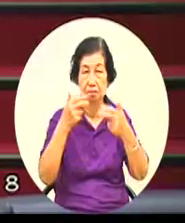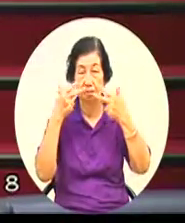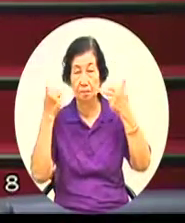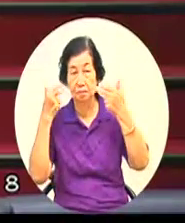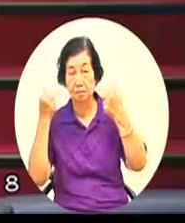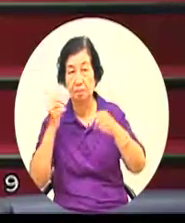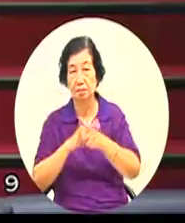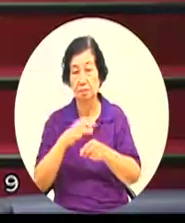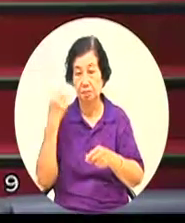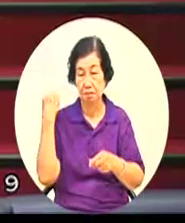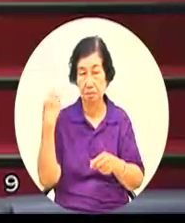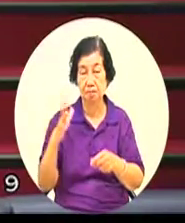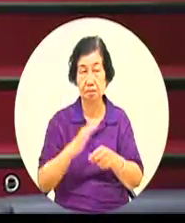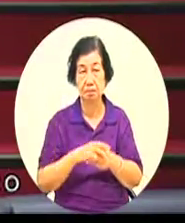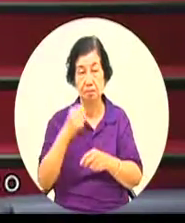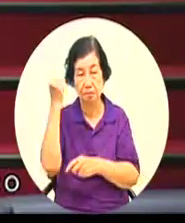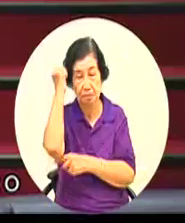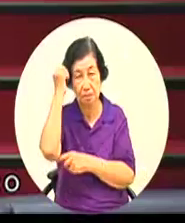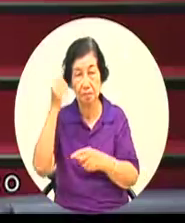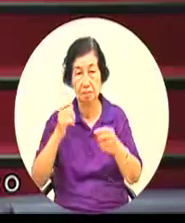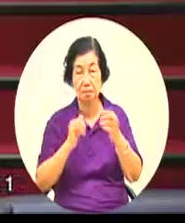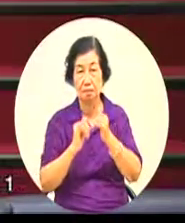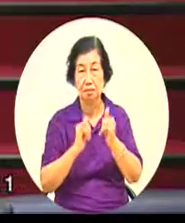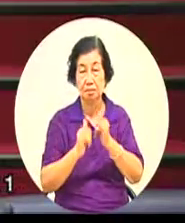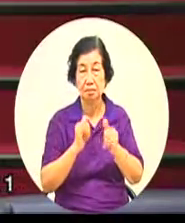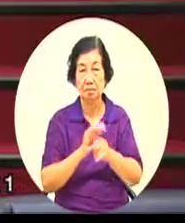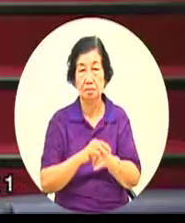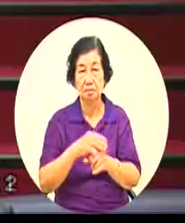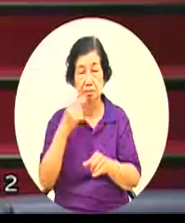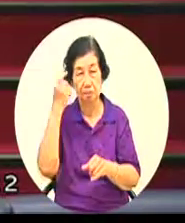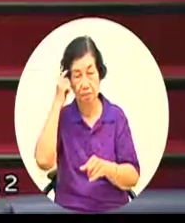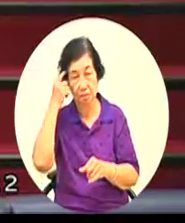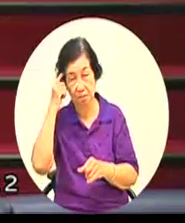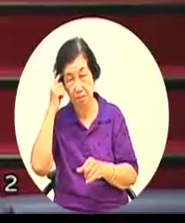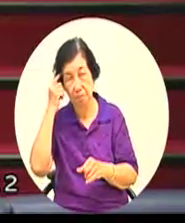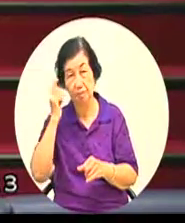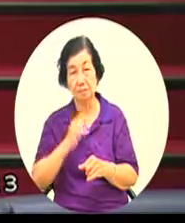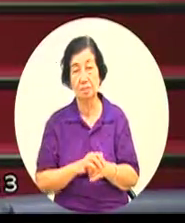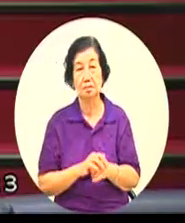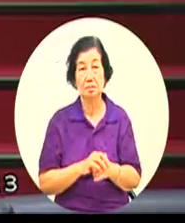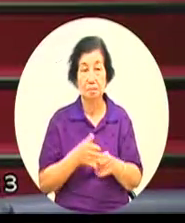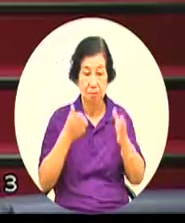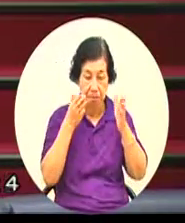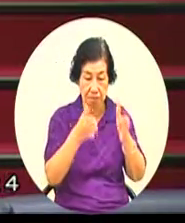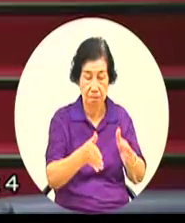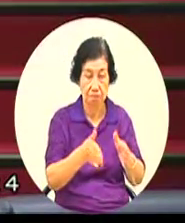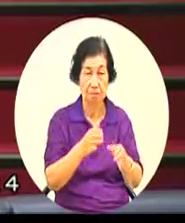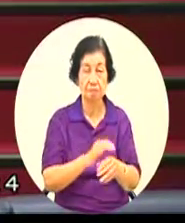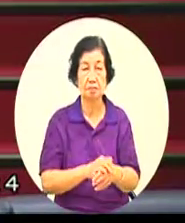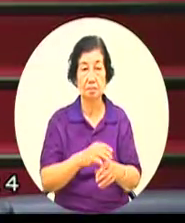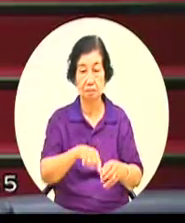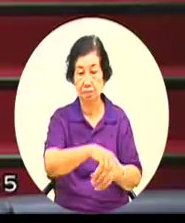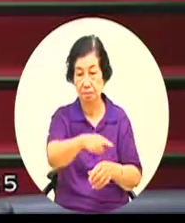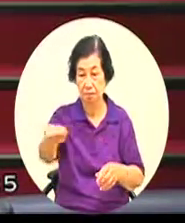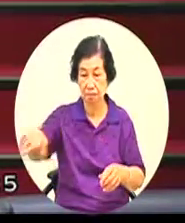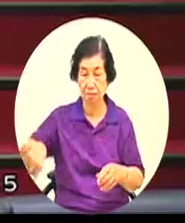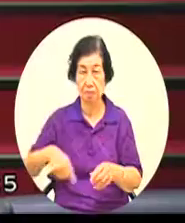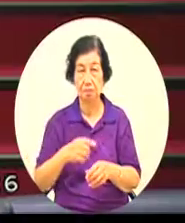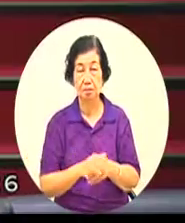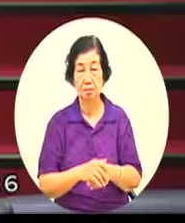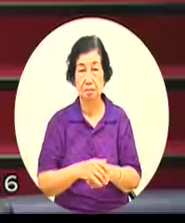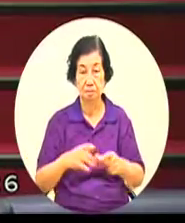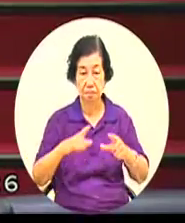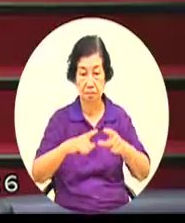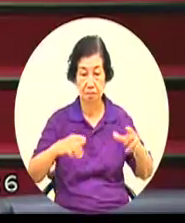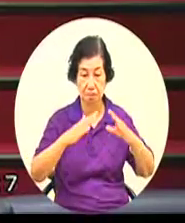做更多的思考跟探讨，要怎么样针对我们这一些在大都会里